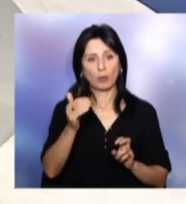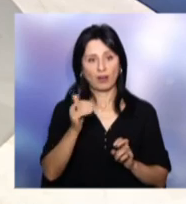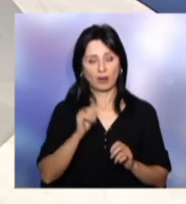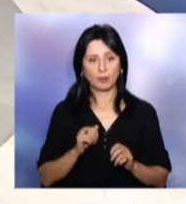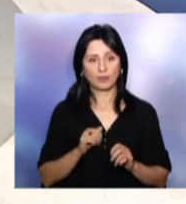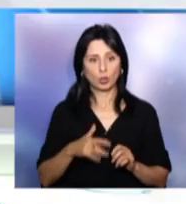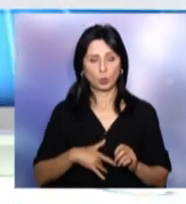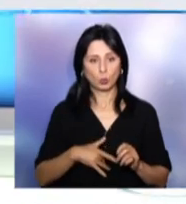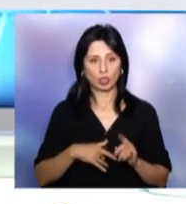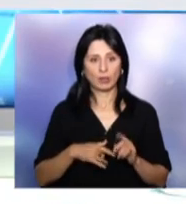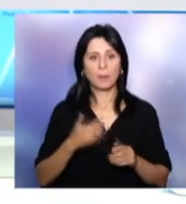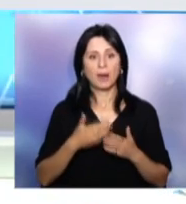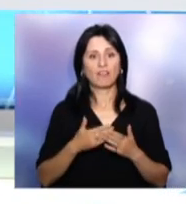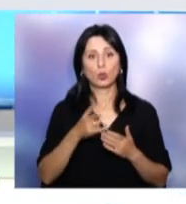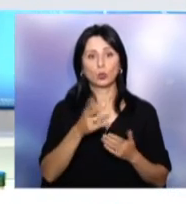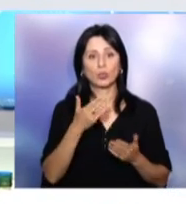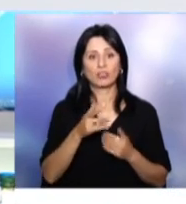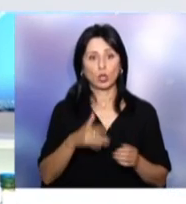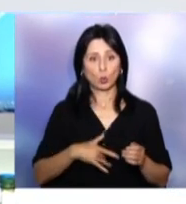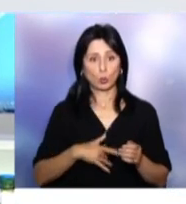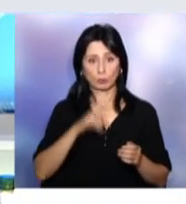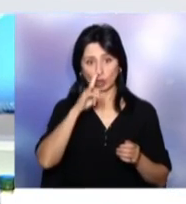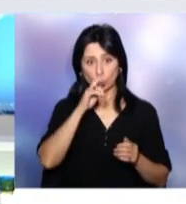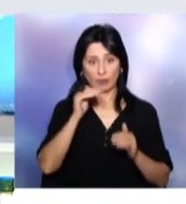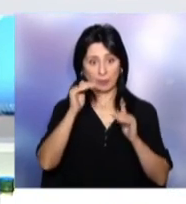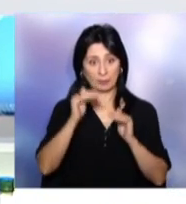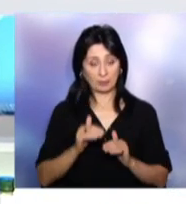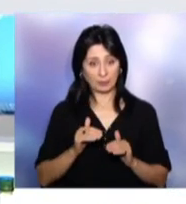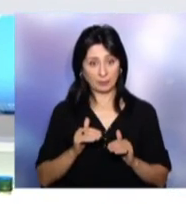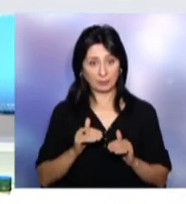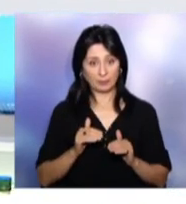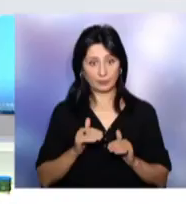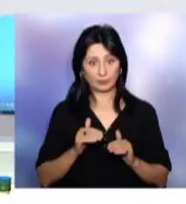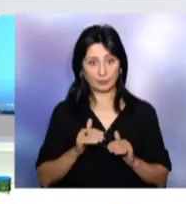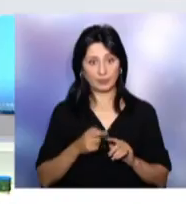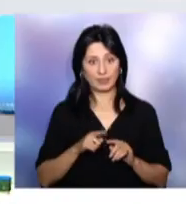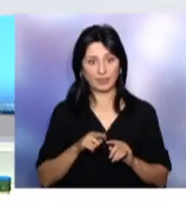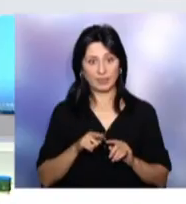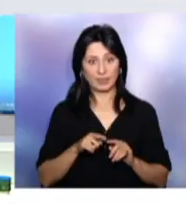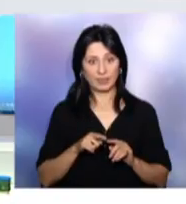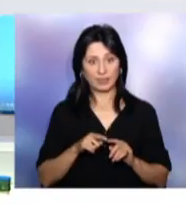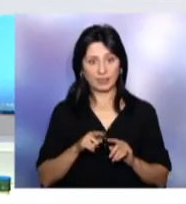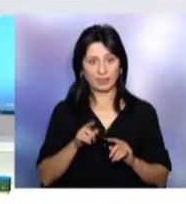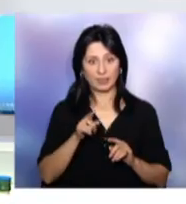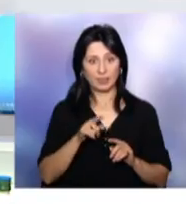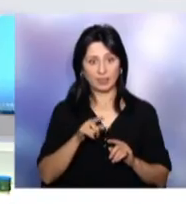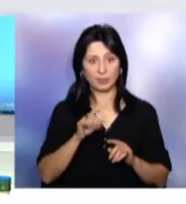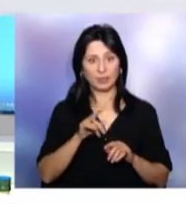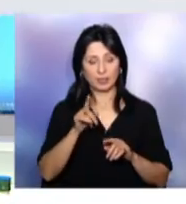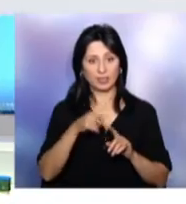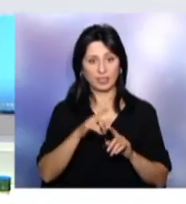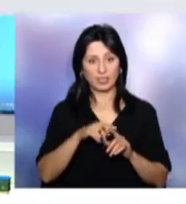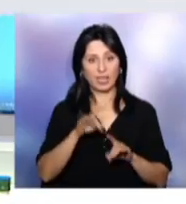თქვენს კუჭში. მაგალითად, თუ თქვენ კუჭის მჟავობა დაქვეითებული გაქვთ, ის ყბადაღებული და